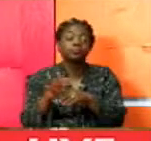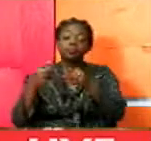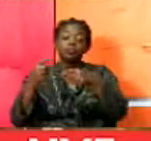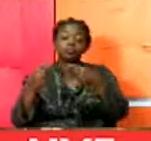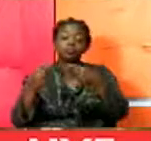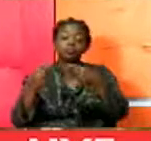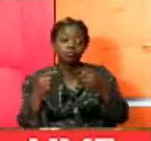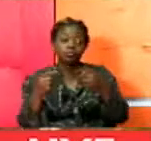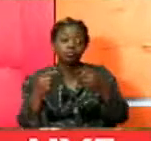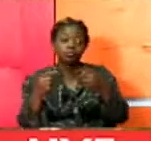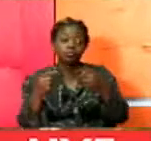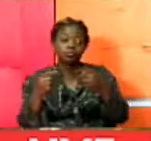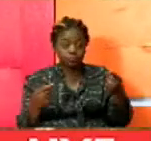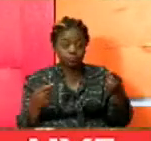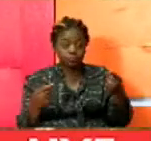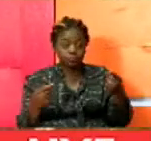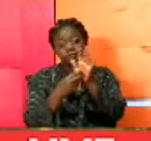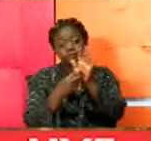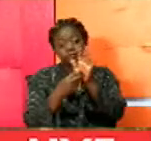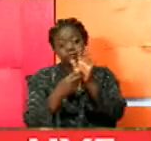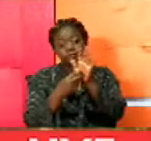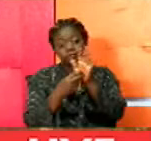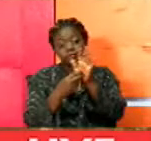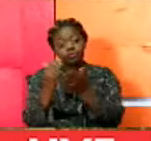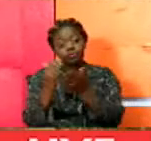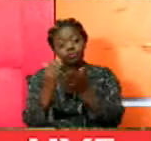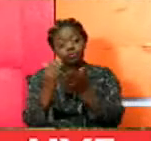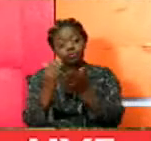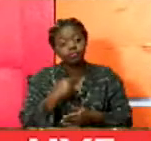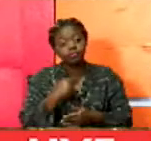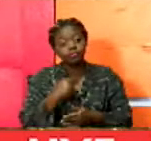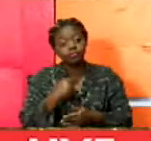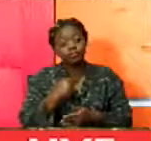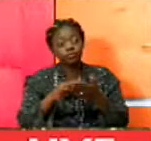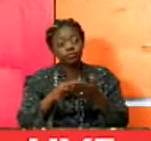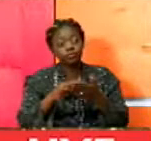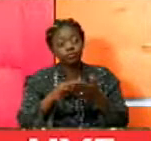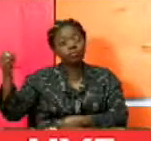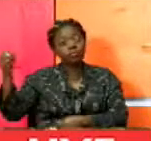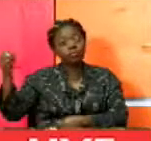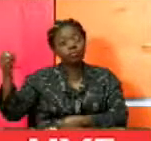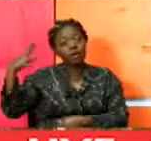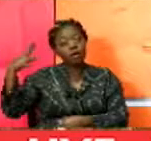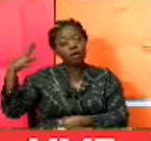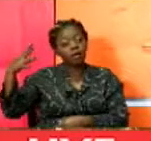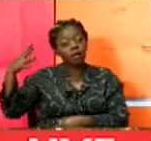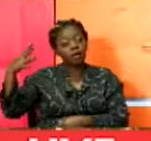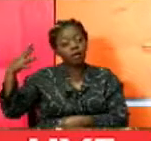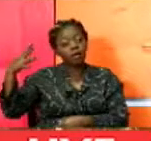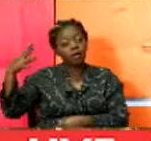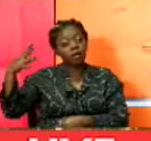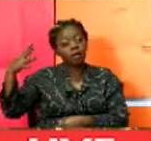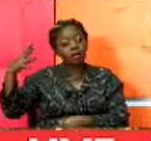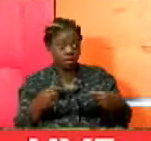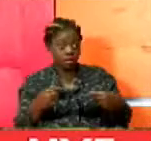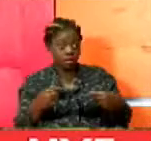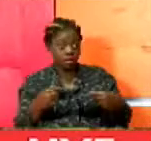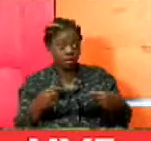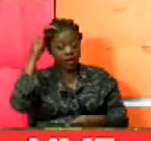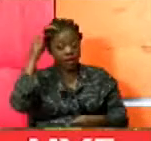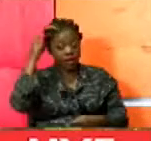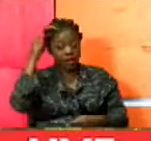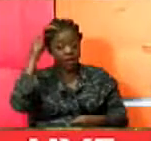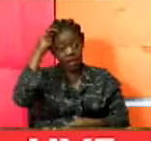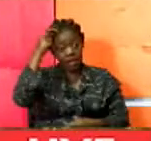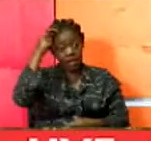ate mujjumbire emyoleso. Kubanga emyoleso nze nagifuula ettaala y'amaaso, ettaala y'omutima, ettaala y'ebirowoozo.